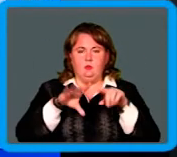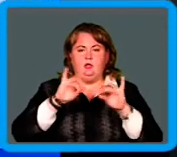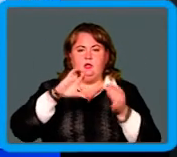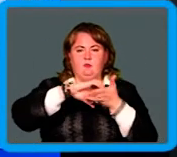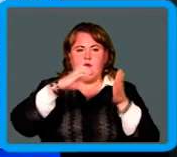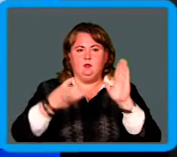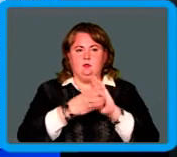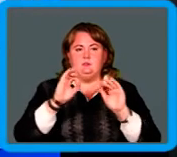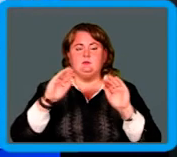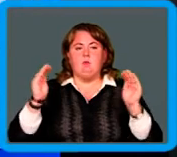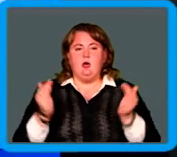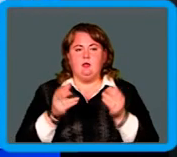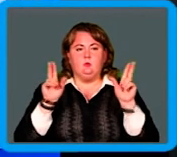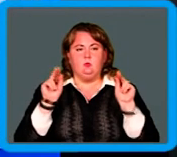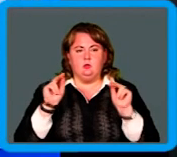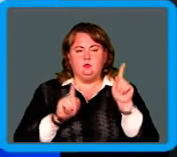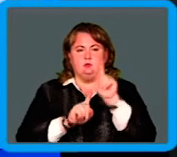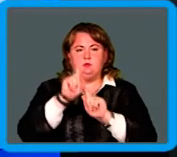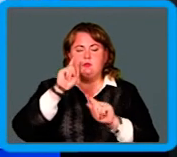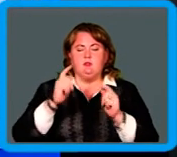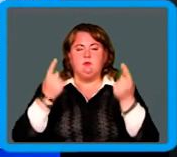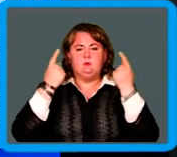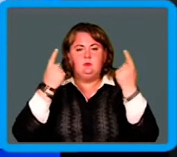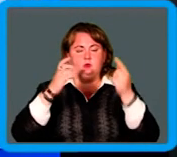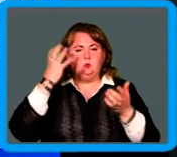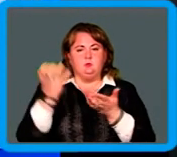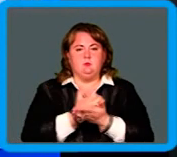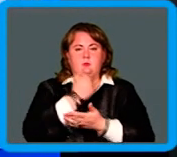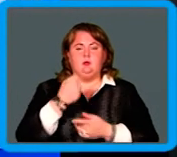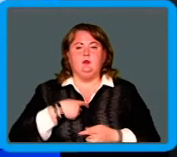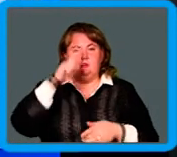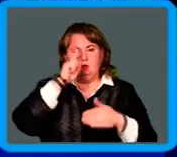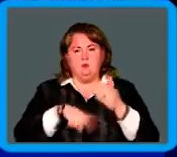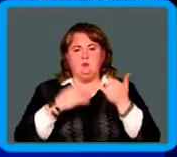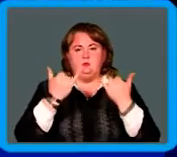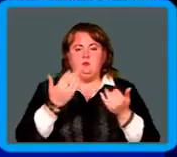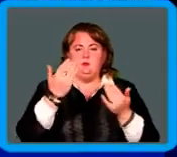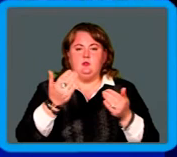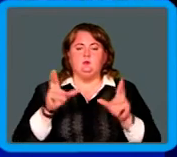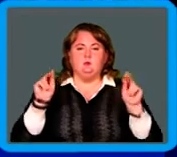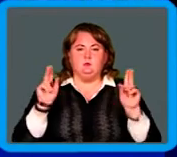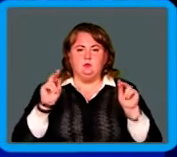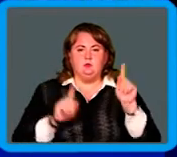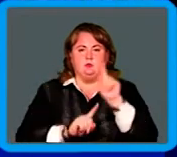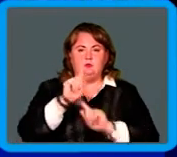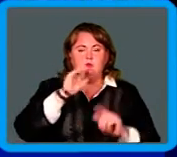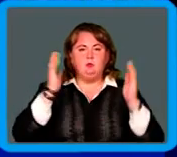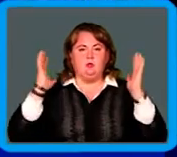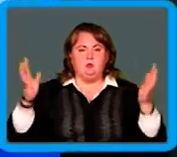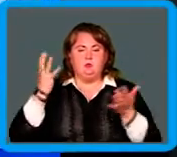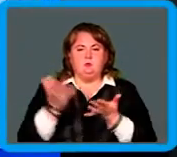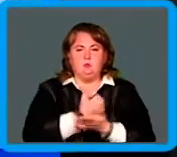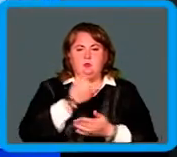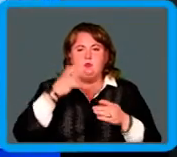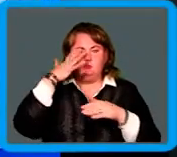удачей начинается большой успех и я надеюсь что сегодняшний ваши удачи начнётся ваш большой успех в изучении